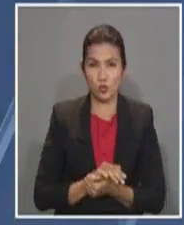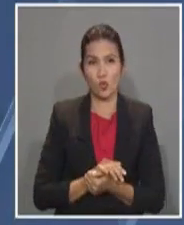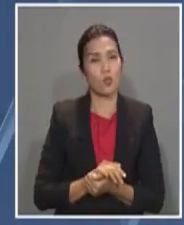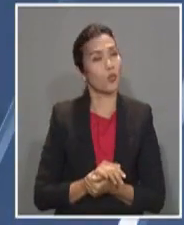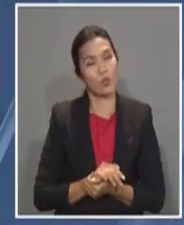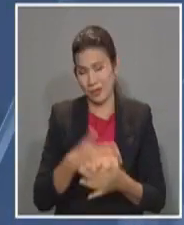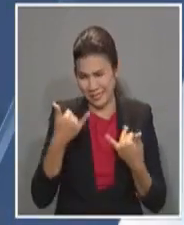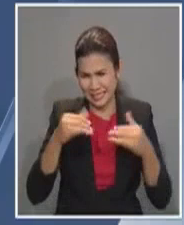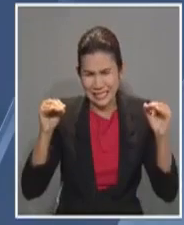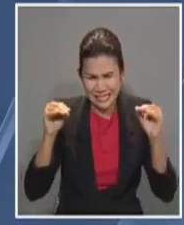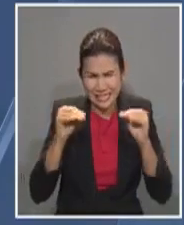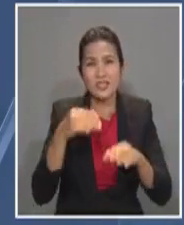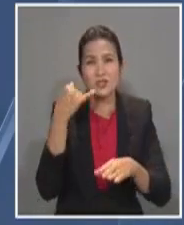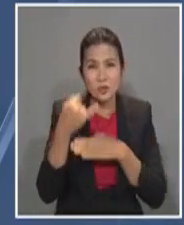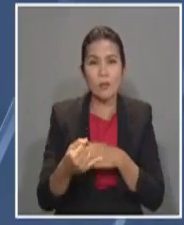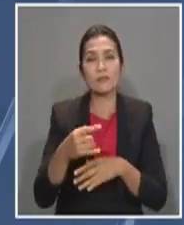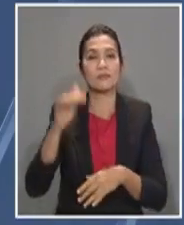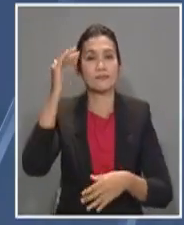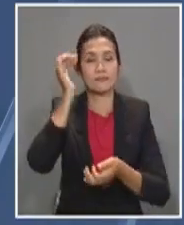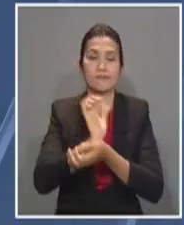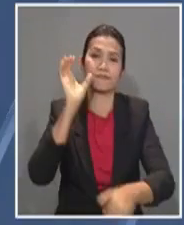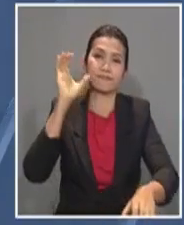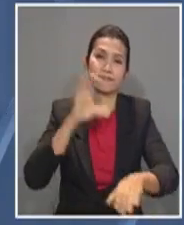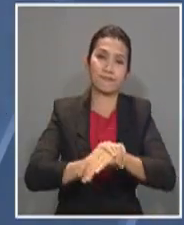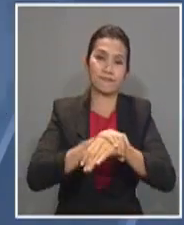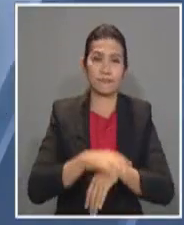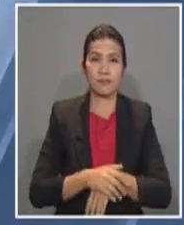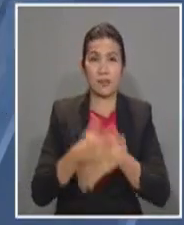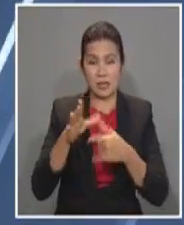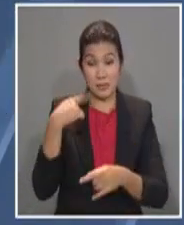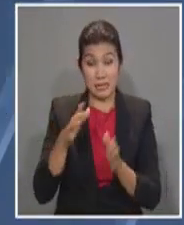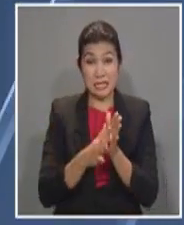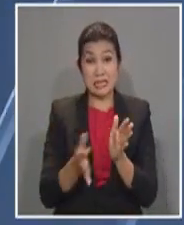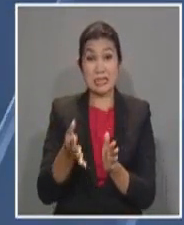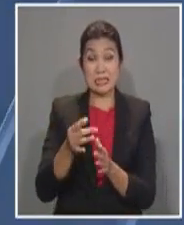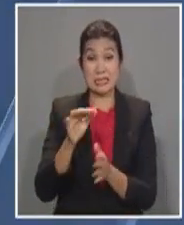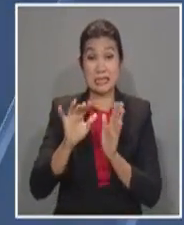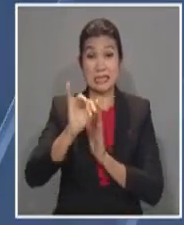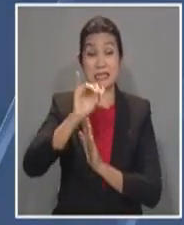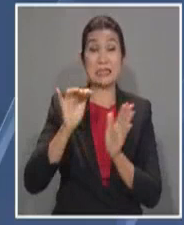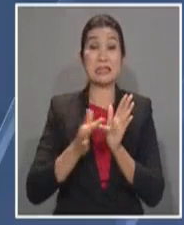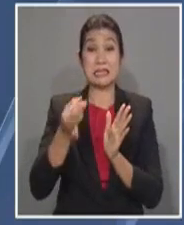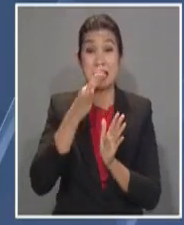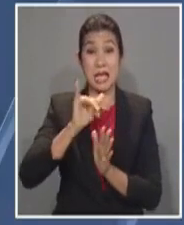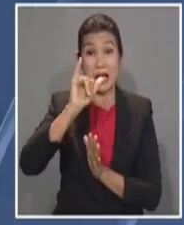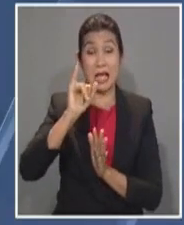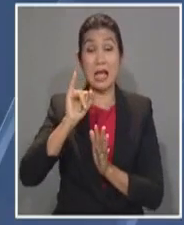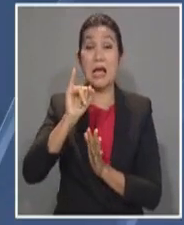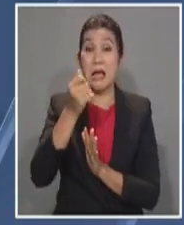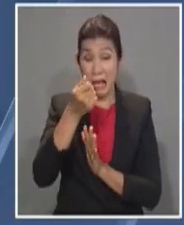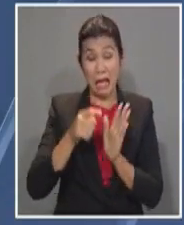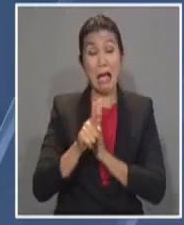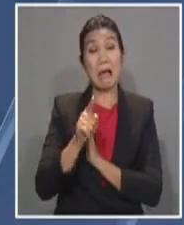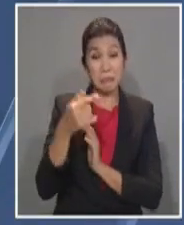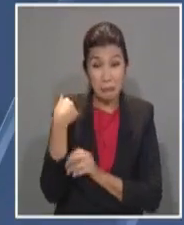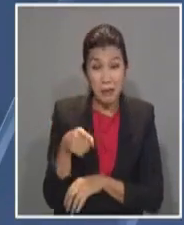อ้ปี4แล้วเกือบจะจบแล้วถูกตำรวจจับซะก่อนค่ะ แถมมียาไอซ์ด้วยนะฮะ มีค่ะ ในโฟนี่แหมพอขายแล้ว